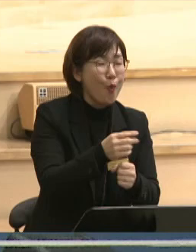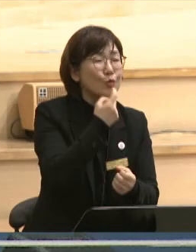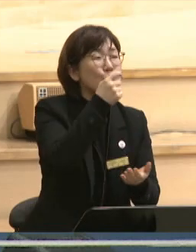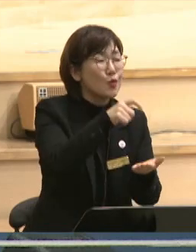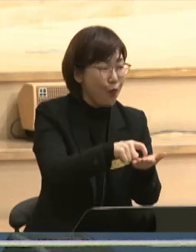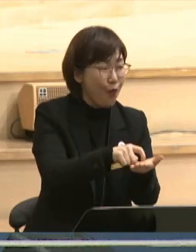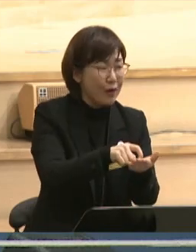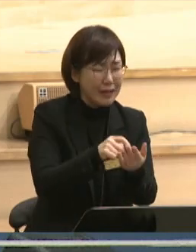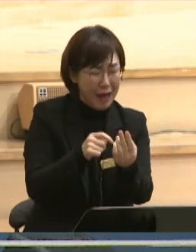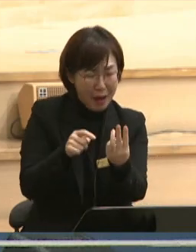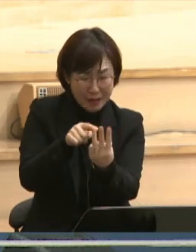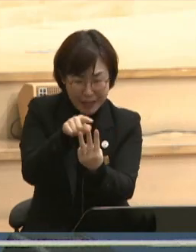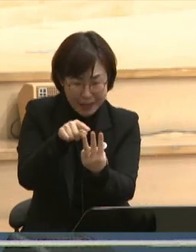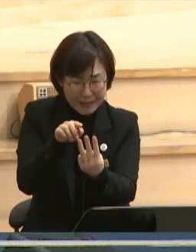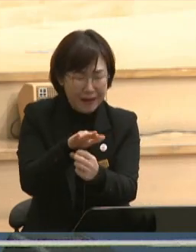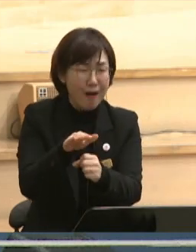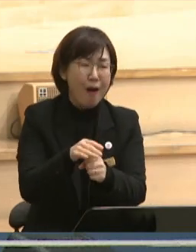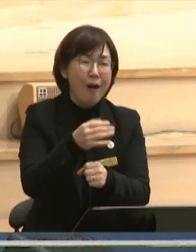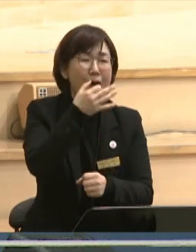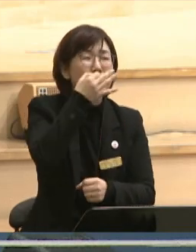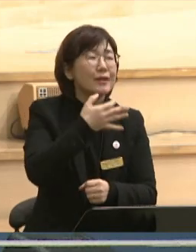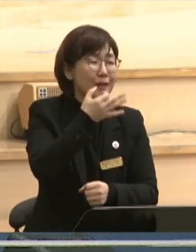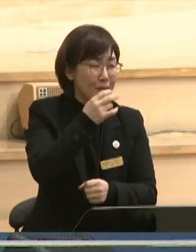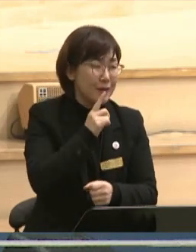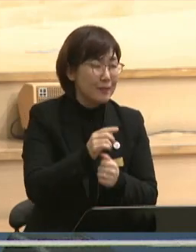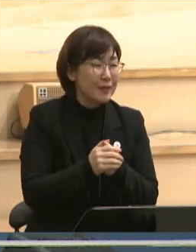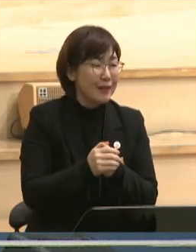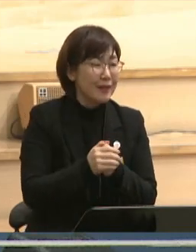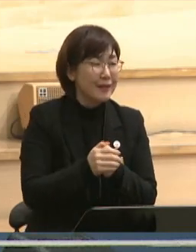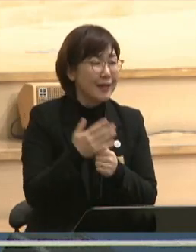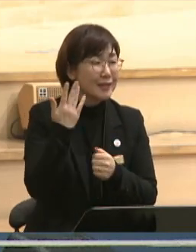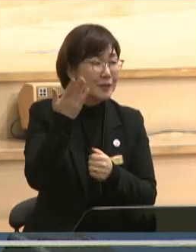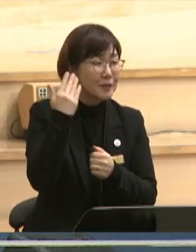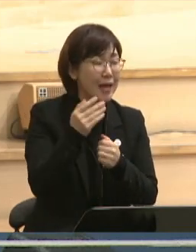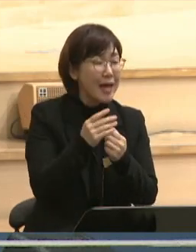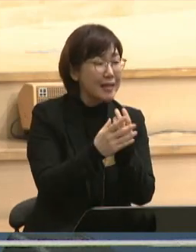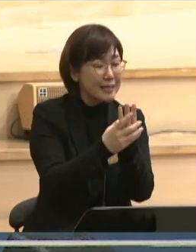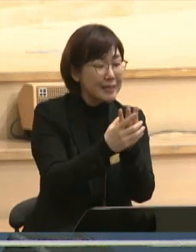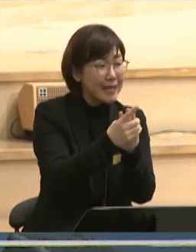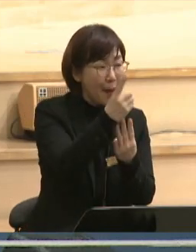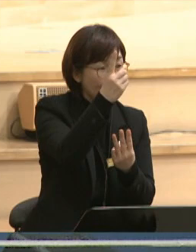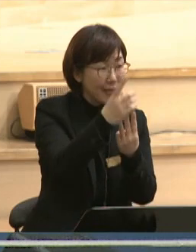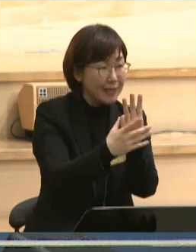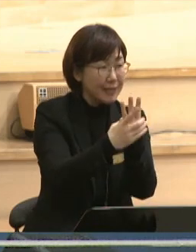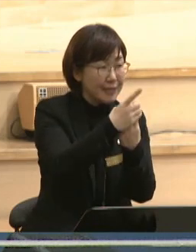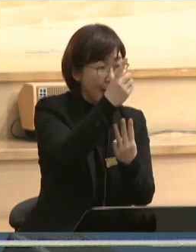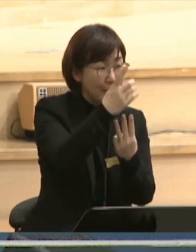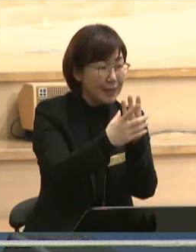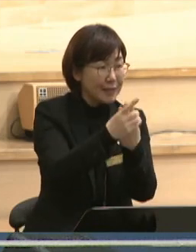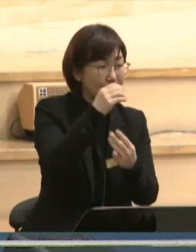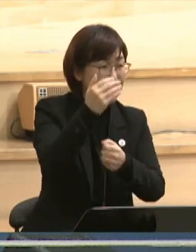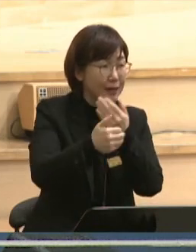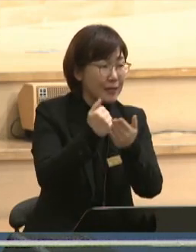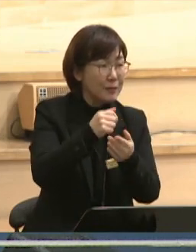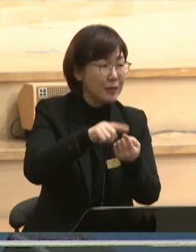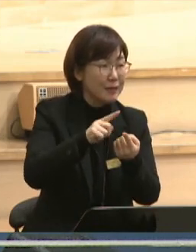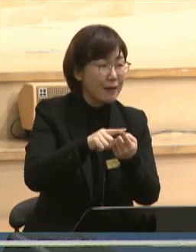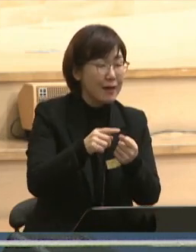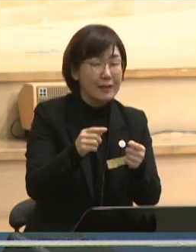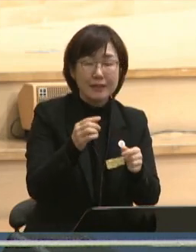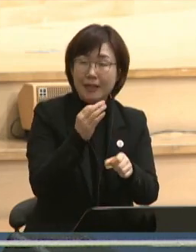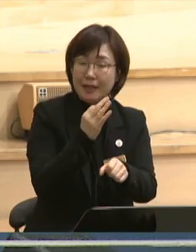2주 전에 삼위일체에 대해서 설명을 하면서 3위 하나님의 사랑에 대해서 잠깐 설명을 한 적이 있습니다